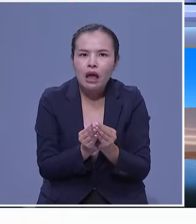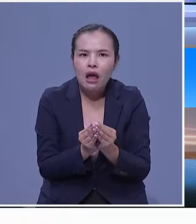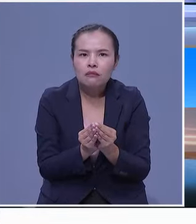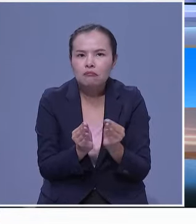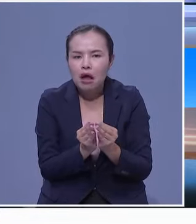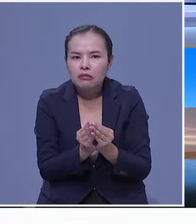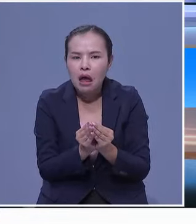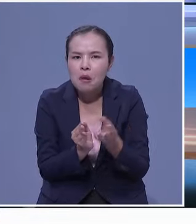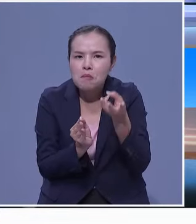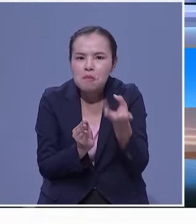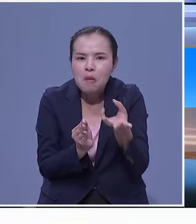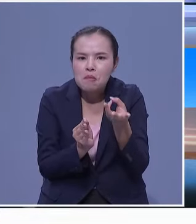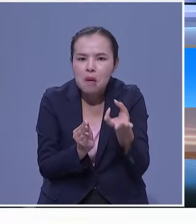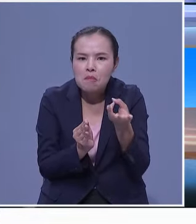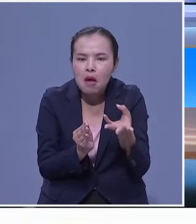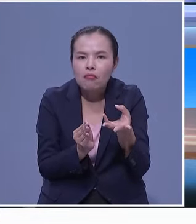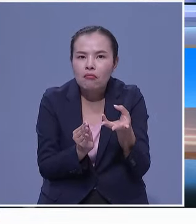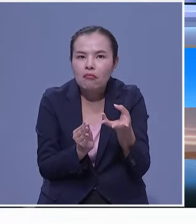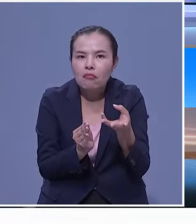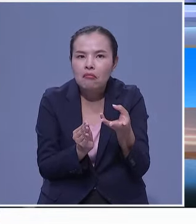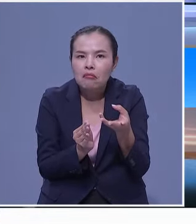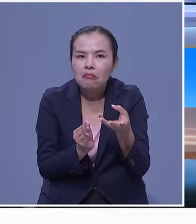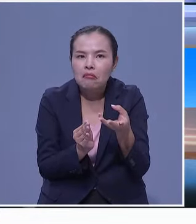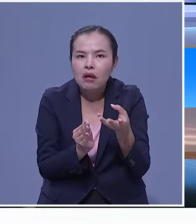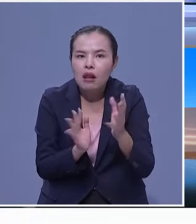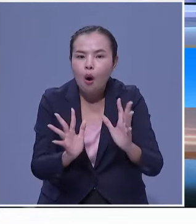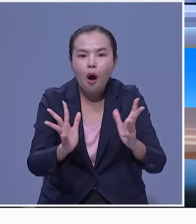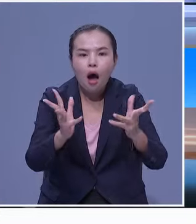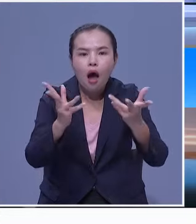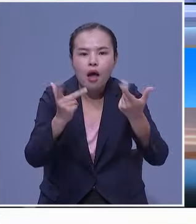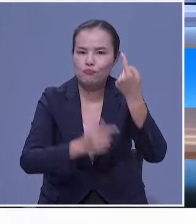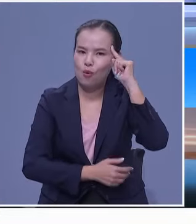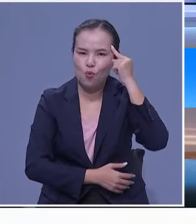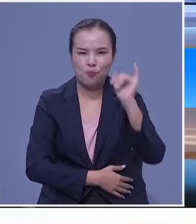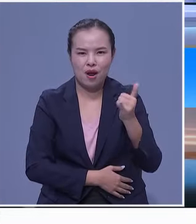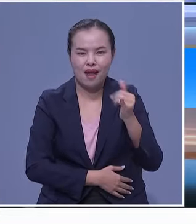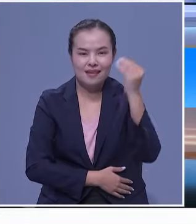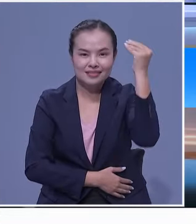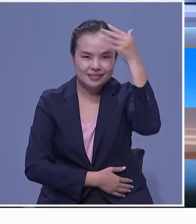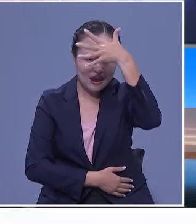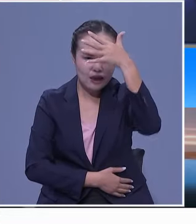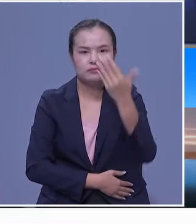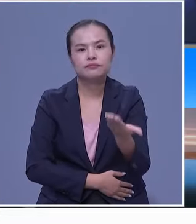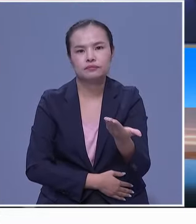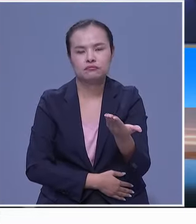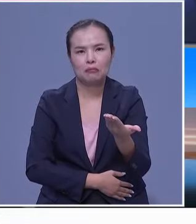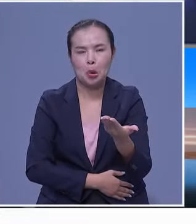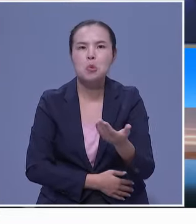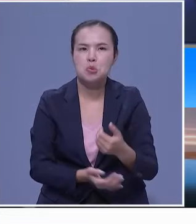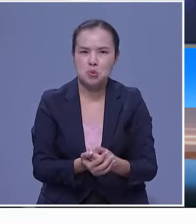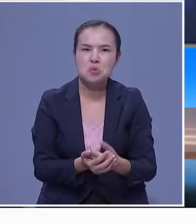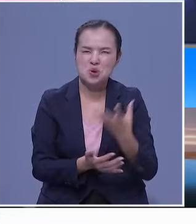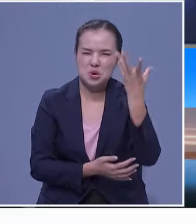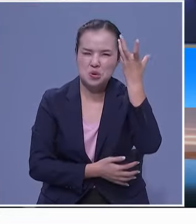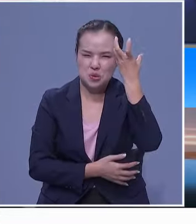ล่าคือถูกตีฟูขึ้นมาสุดท้ายมันแตกแล้วก็หายไปทีนี้ส่วนคุณเทงบ้างอาจารย์บอกนะคะว่าก็เป็นการบ้านหนักเหมือนกัน